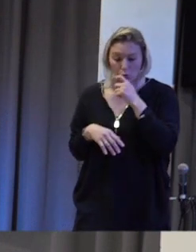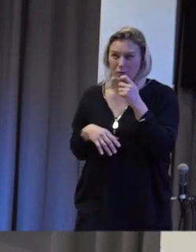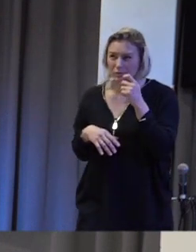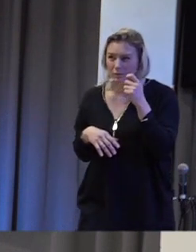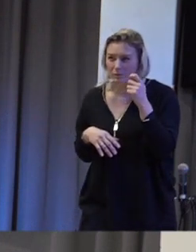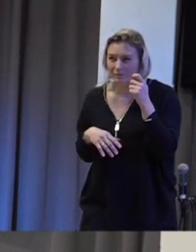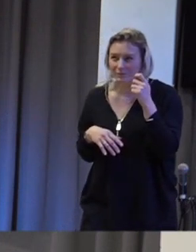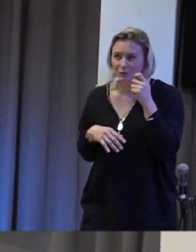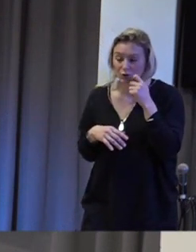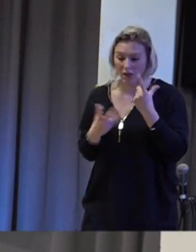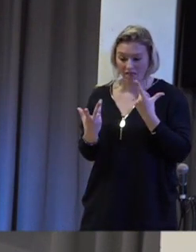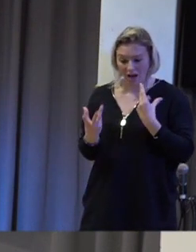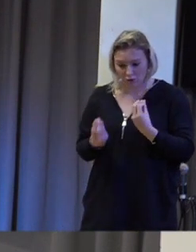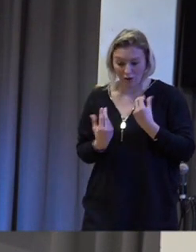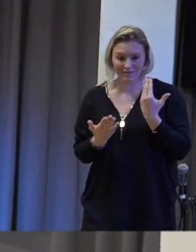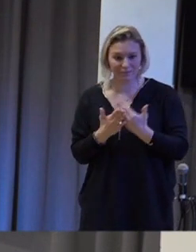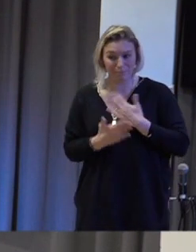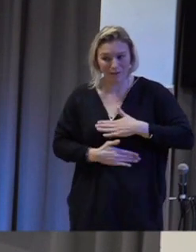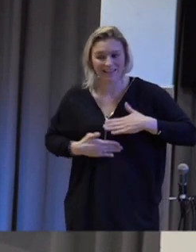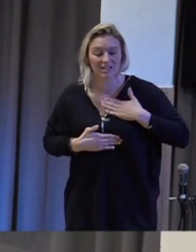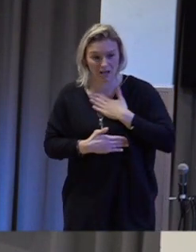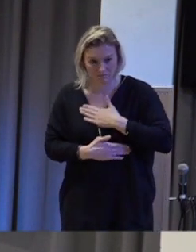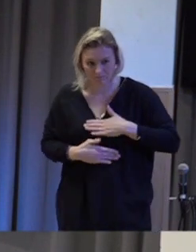prends plaisir.